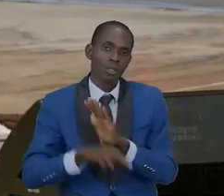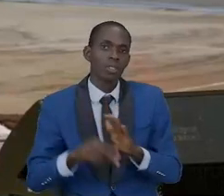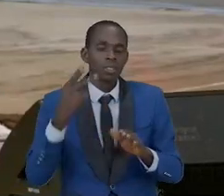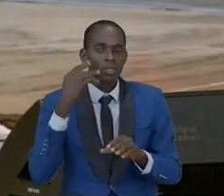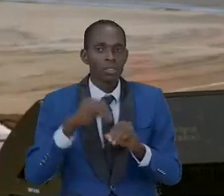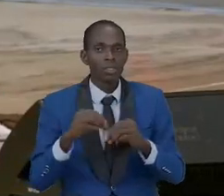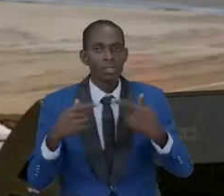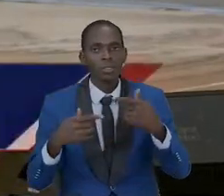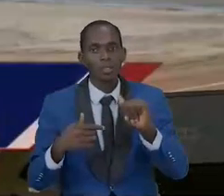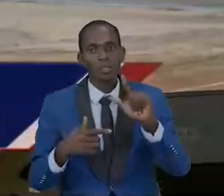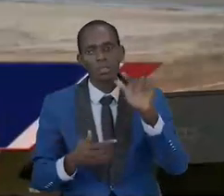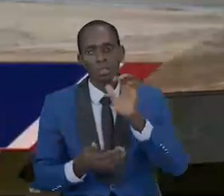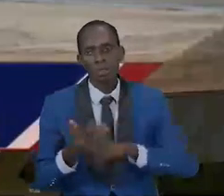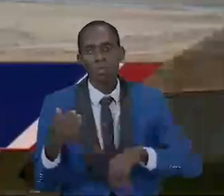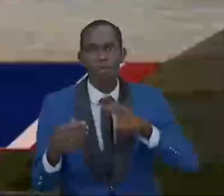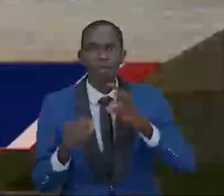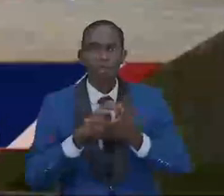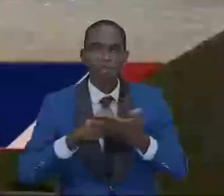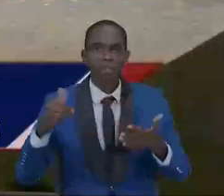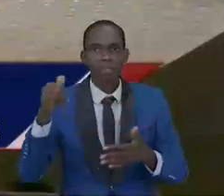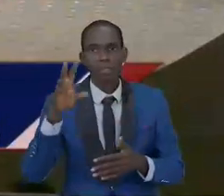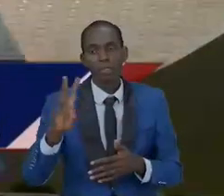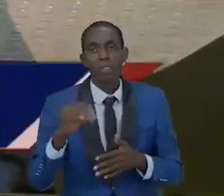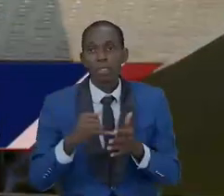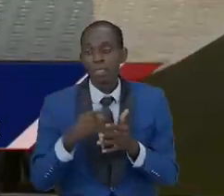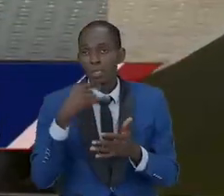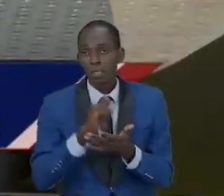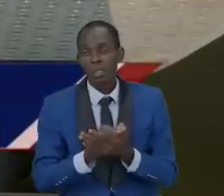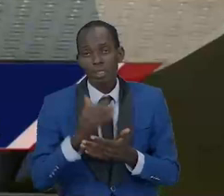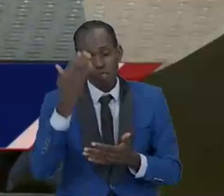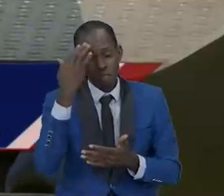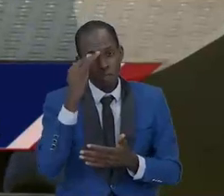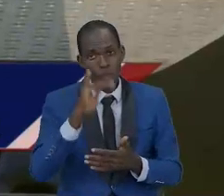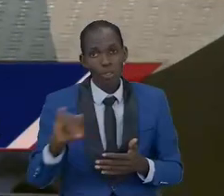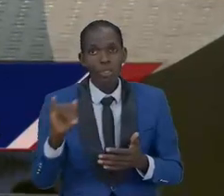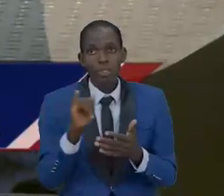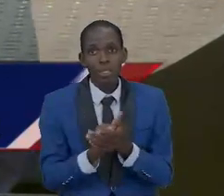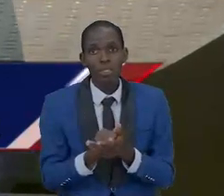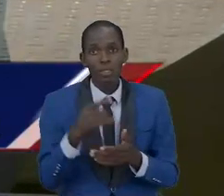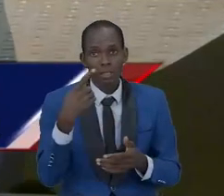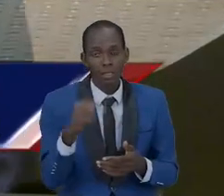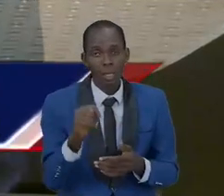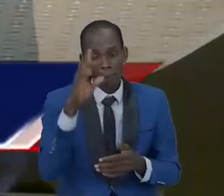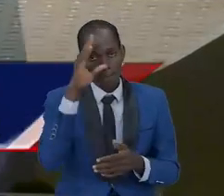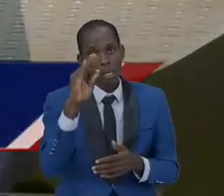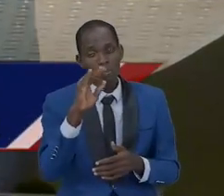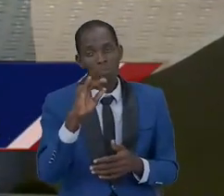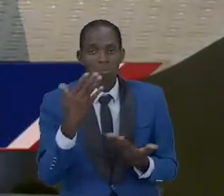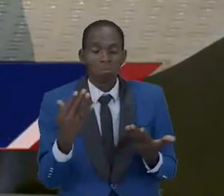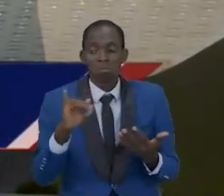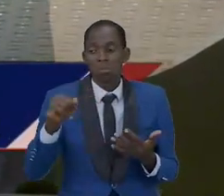Gala tu as pu être deux versets de verset 15 dans la chapitre 2 verset 15